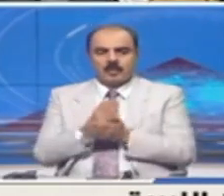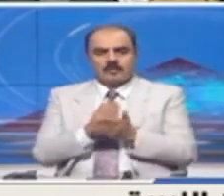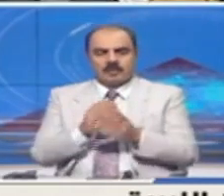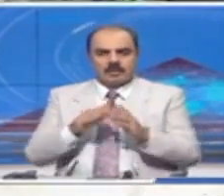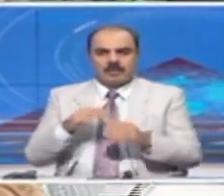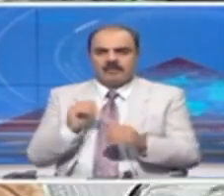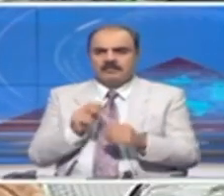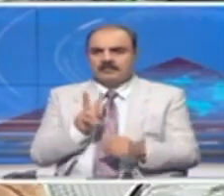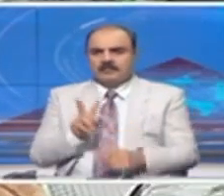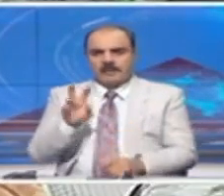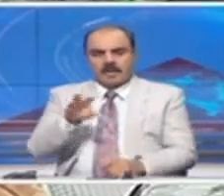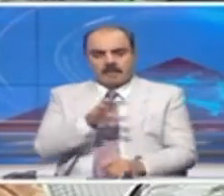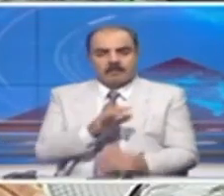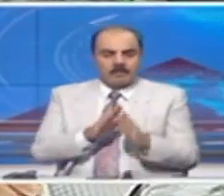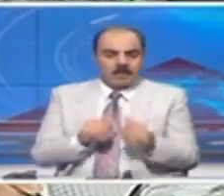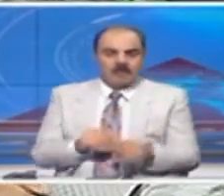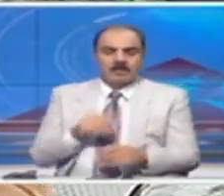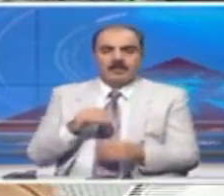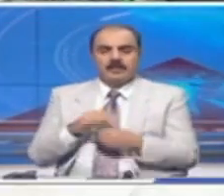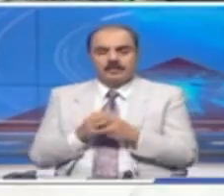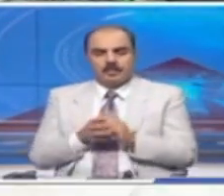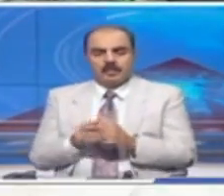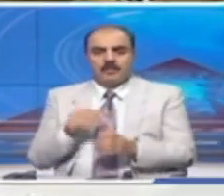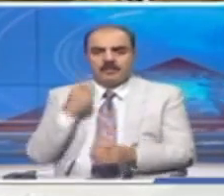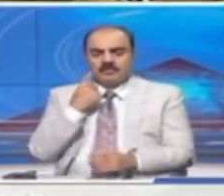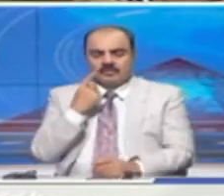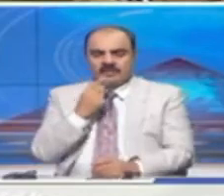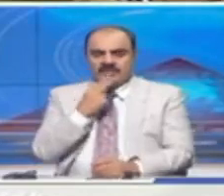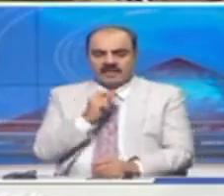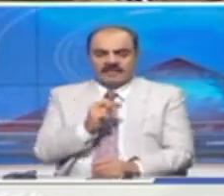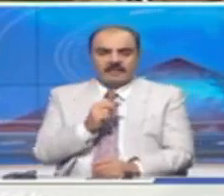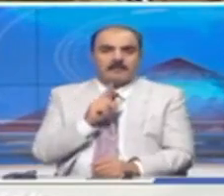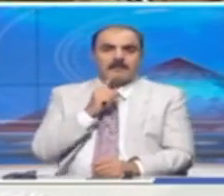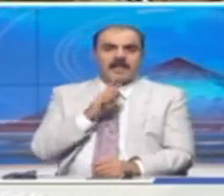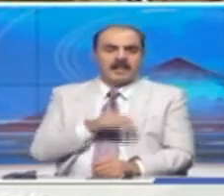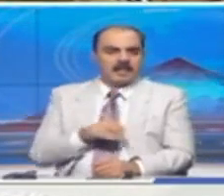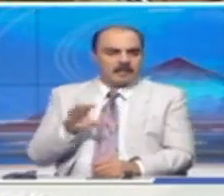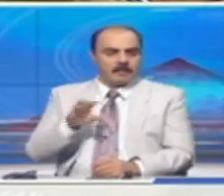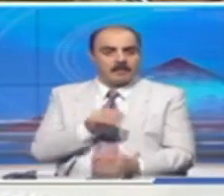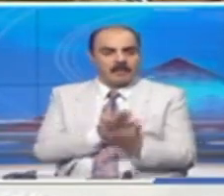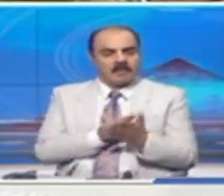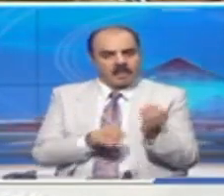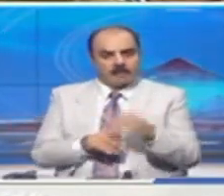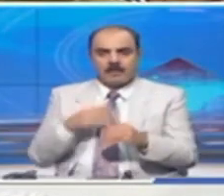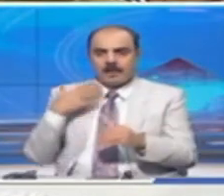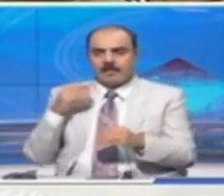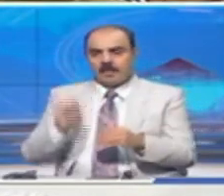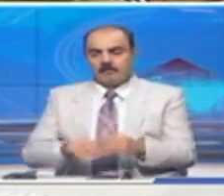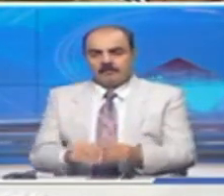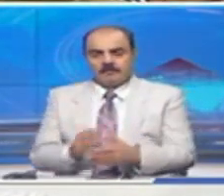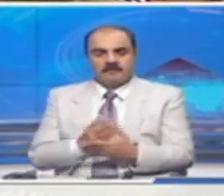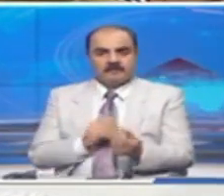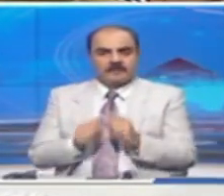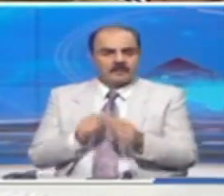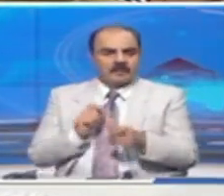الخارجية لسبع دول: مصر، تونس، السودان، تشاد ومالي، بالإضافة إلى الجزائر وليبيا، فضلا عن ممثلين